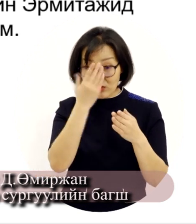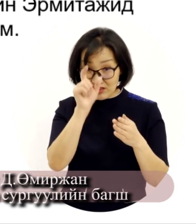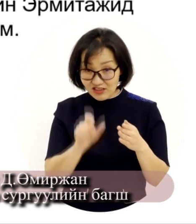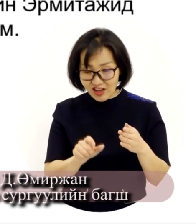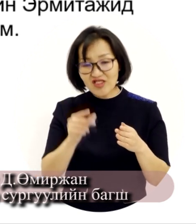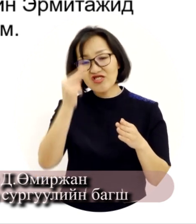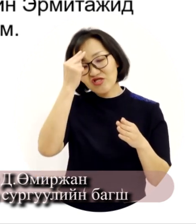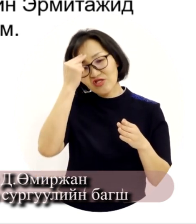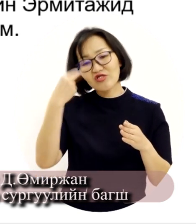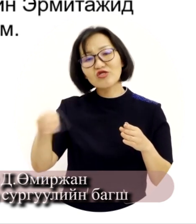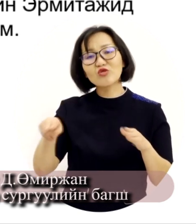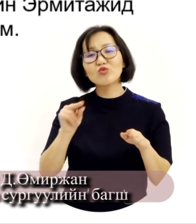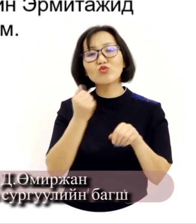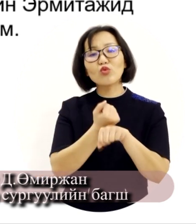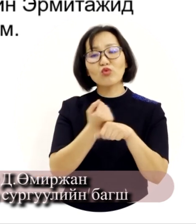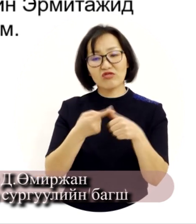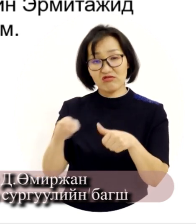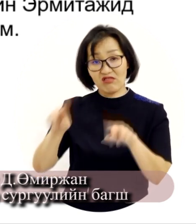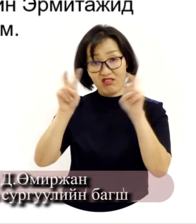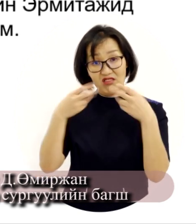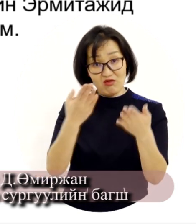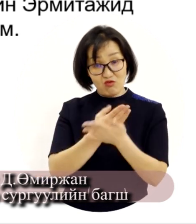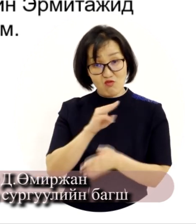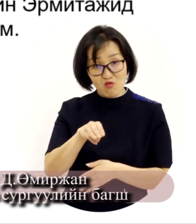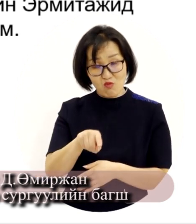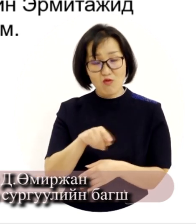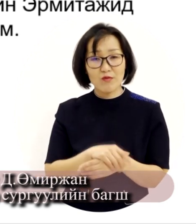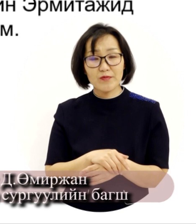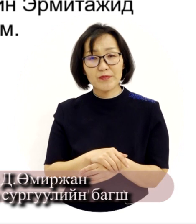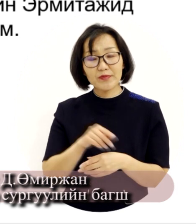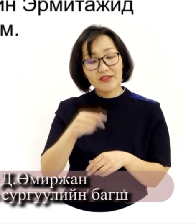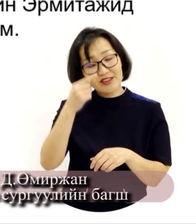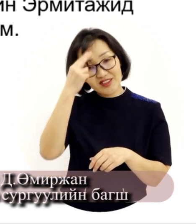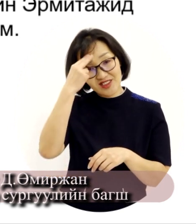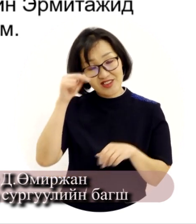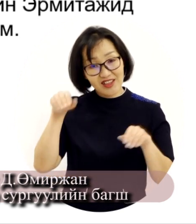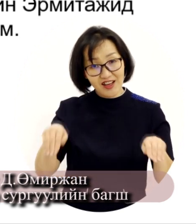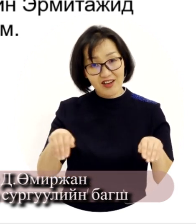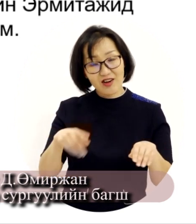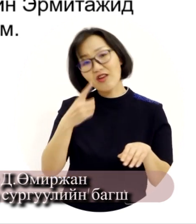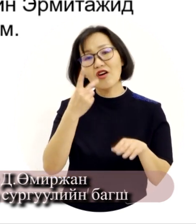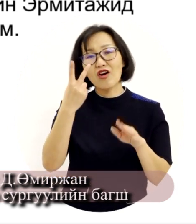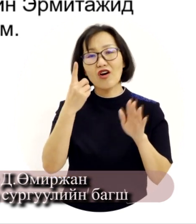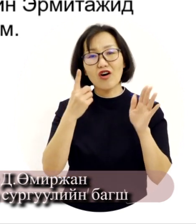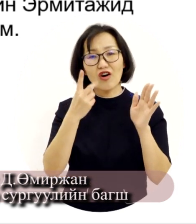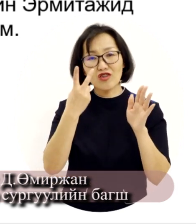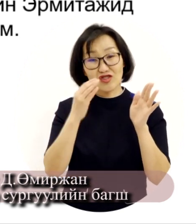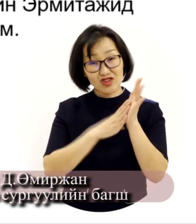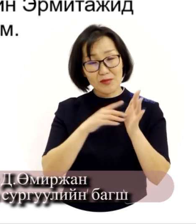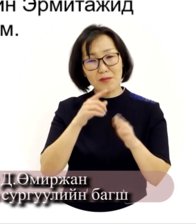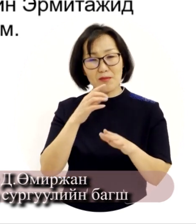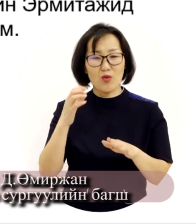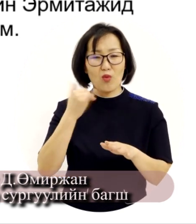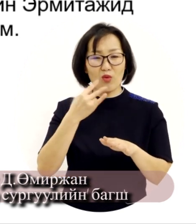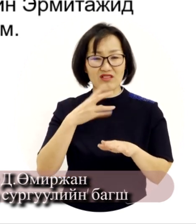Жазуы бар бұл ескерткішті 1225 жылы монғолдар Орта Азияның елдерін жаулап алған мерекесіне белгілеп,